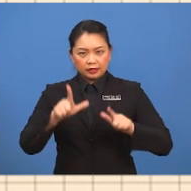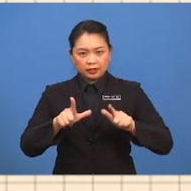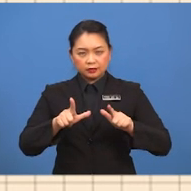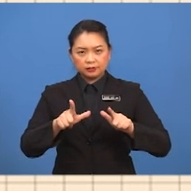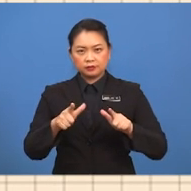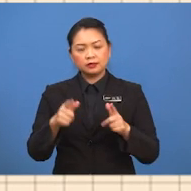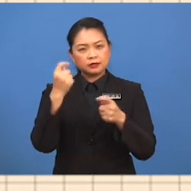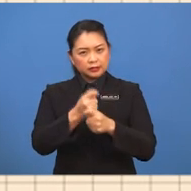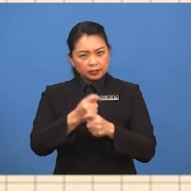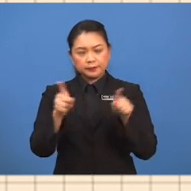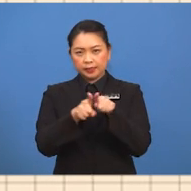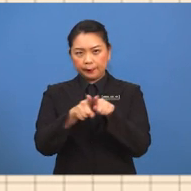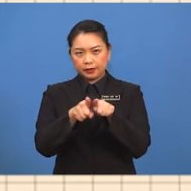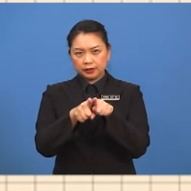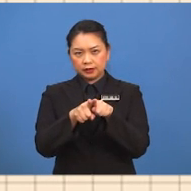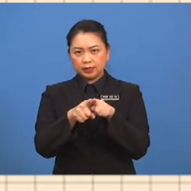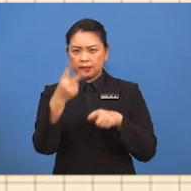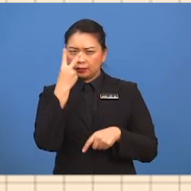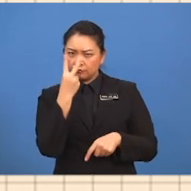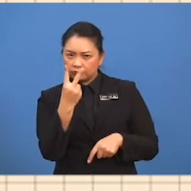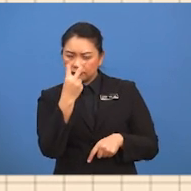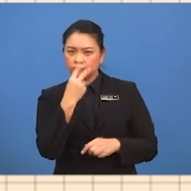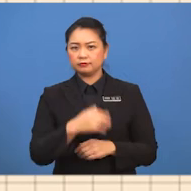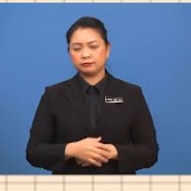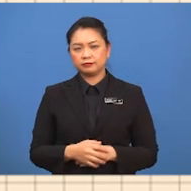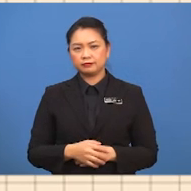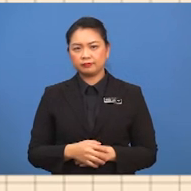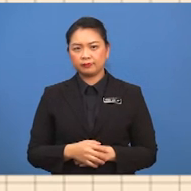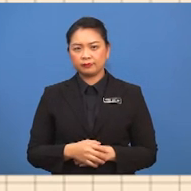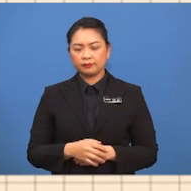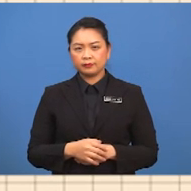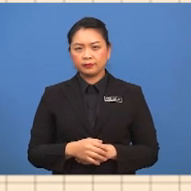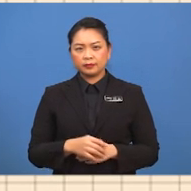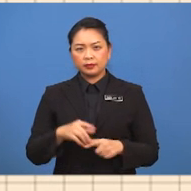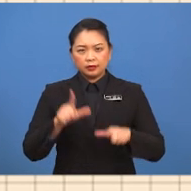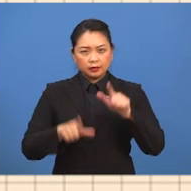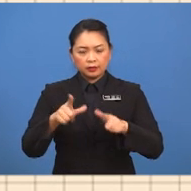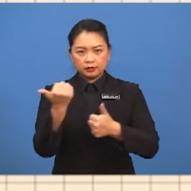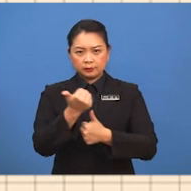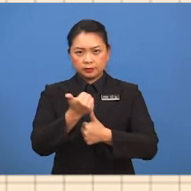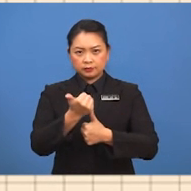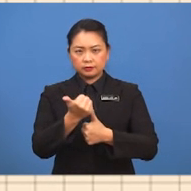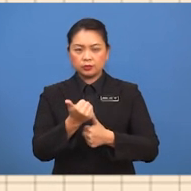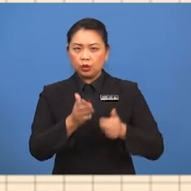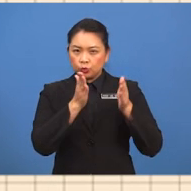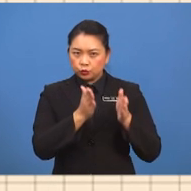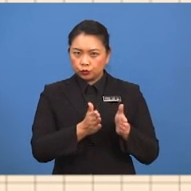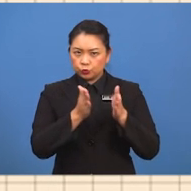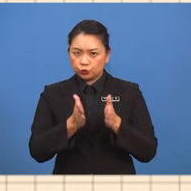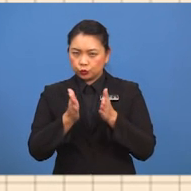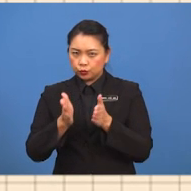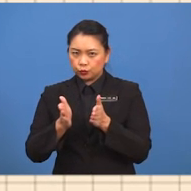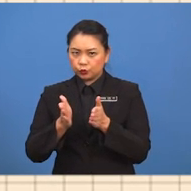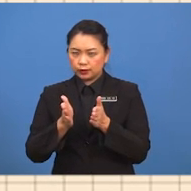Langkahnya tetap sama. Okey, perhatikan. Langkah pertama, susun semua